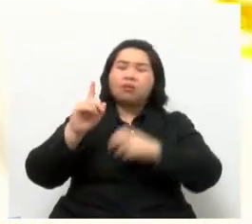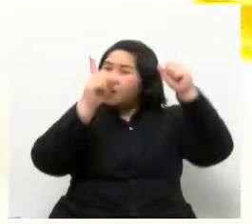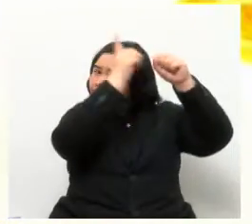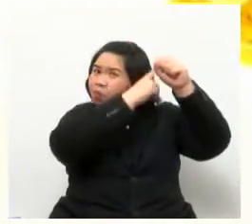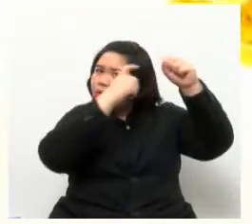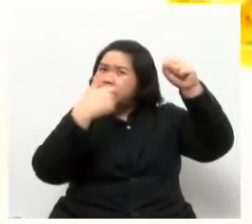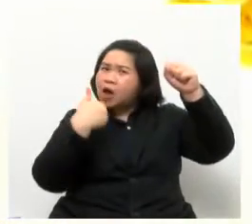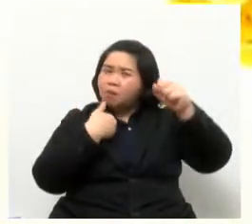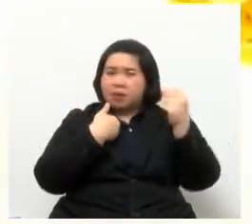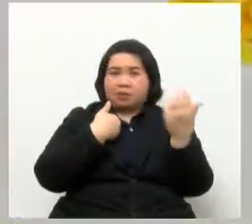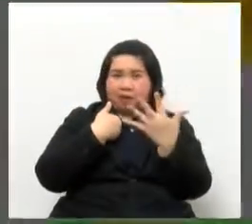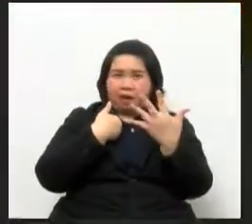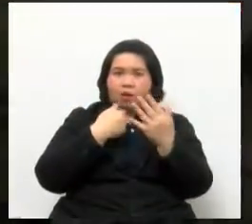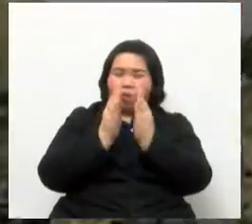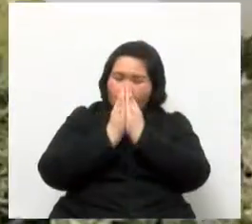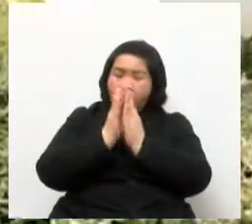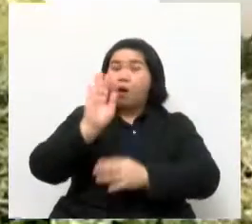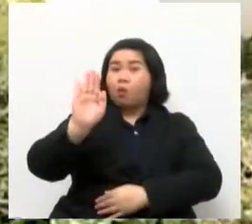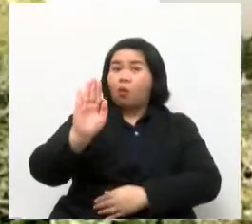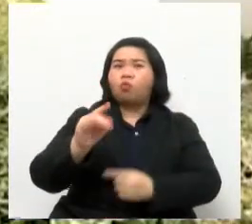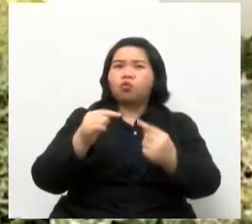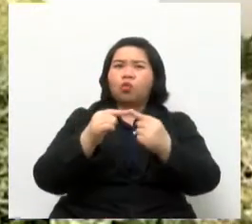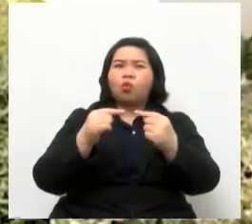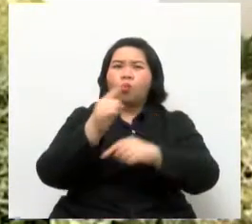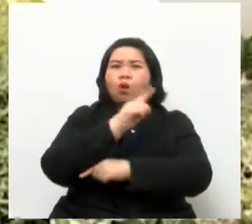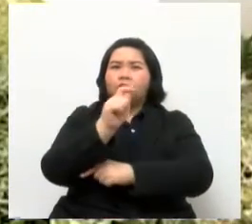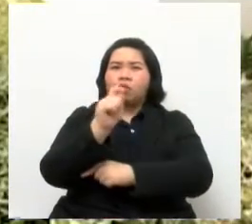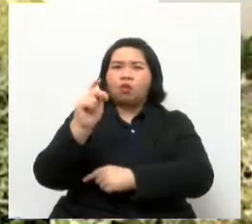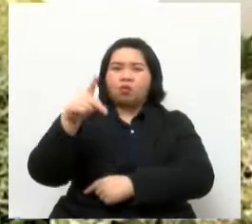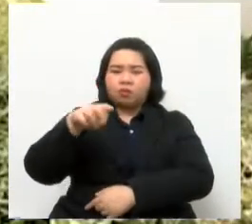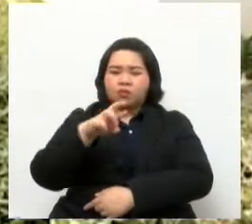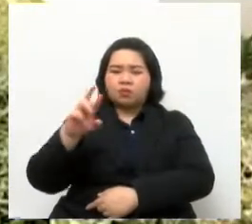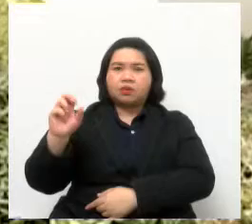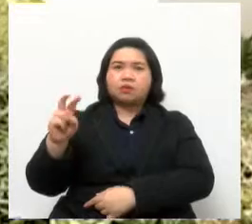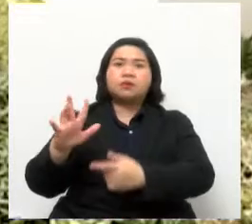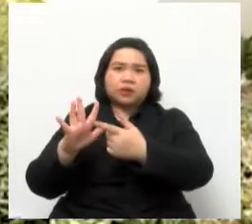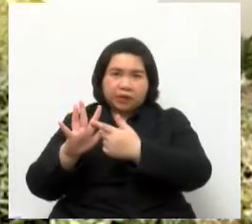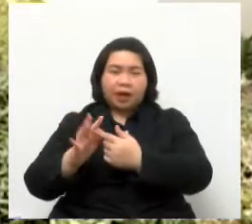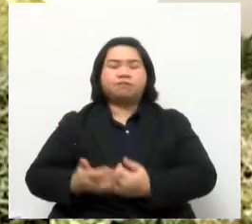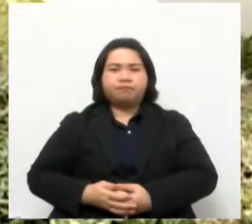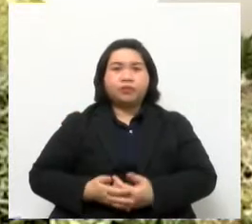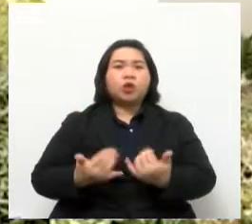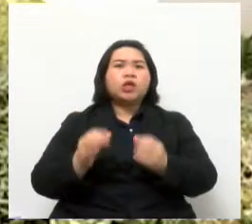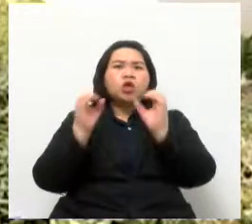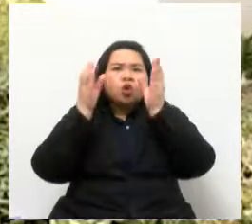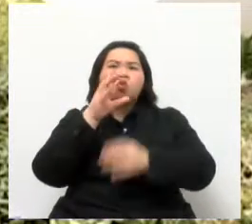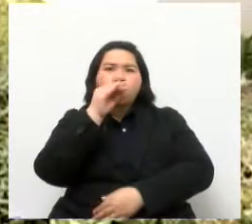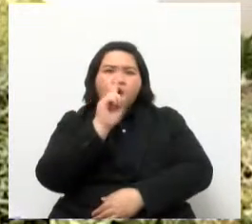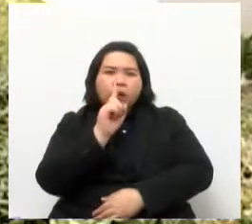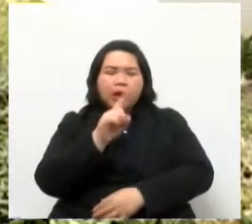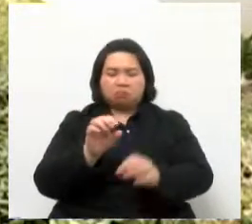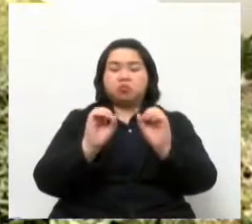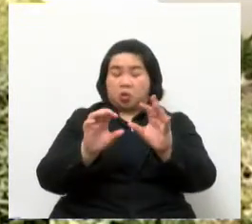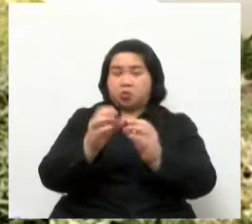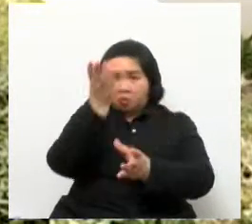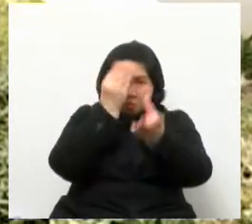องค์ในช่วงออกพรรษา วันนี้นักเรียนก็ได้เรียนรู้เรื่องสำคัญเรื่องที่น่าส